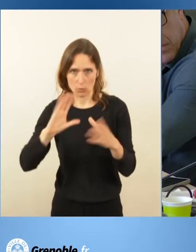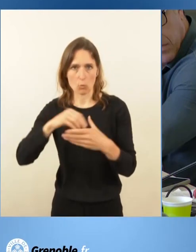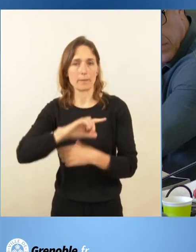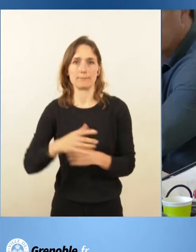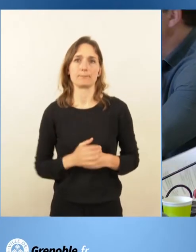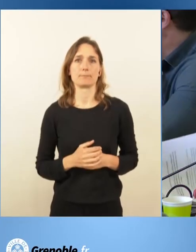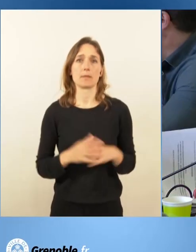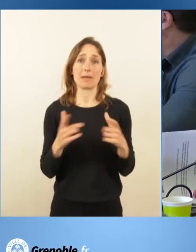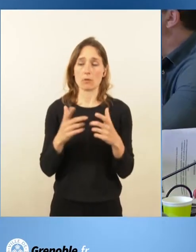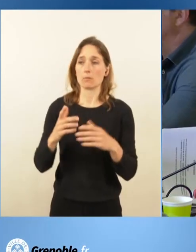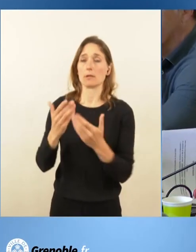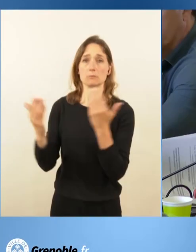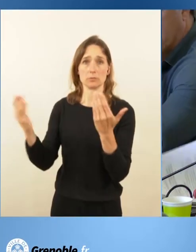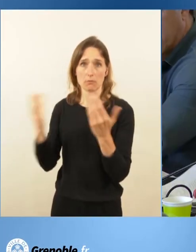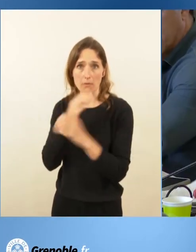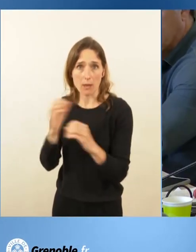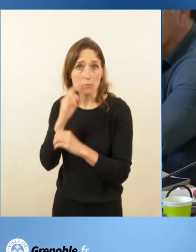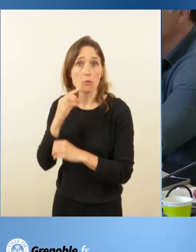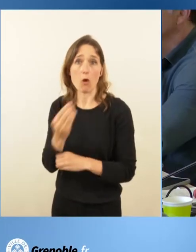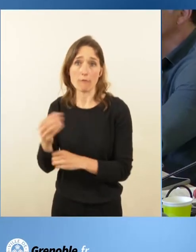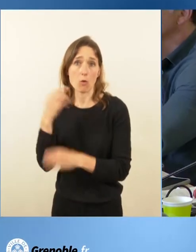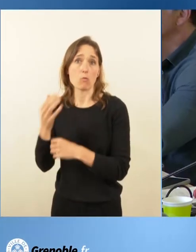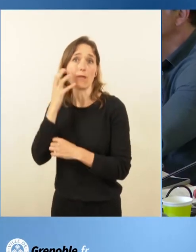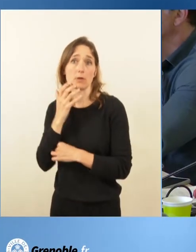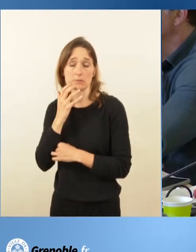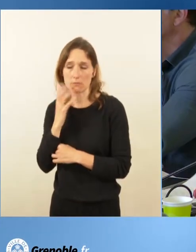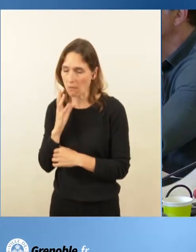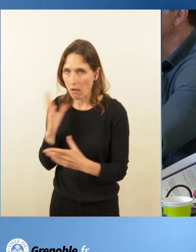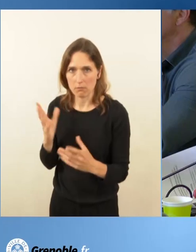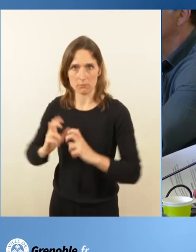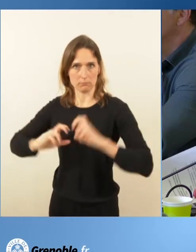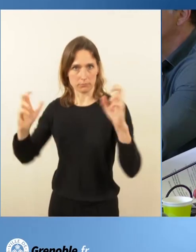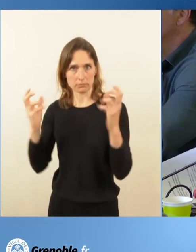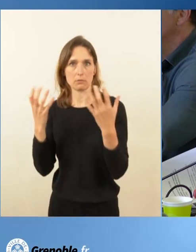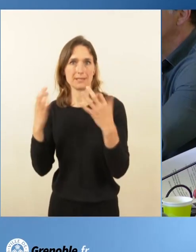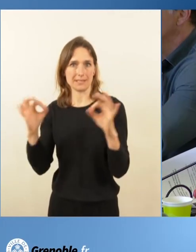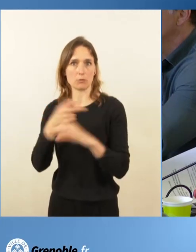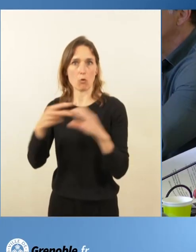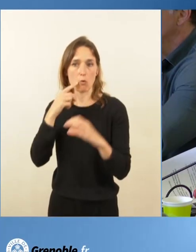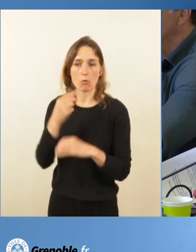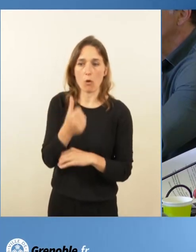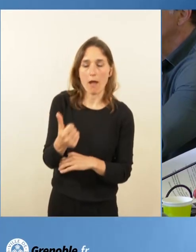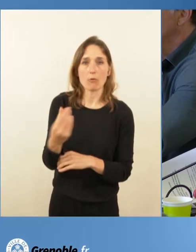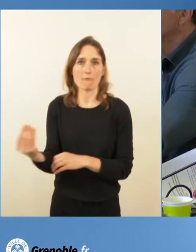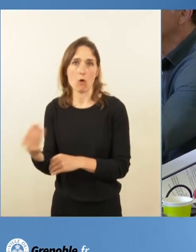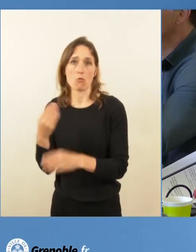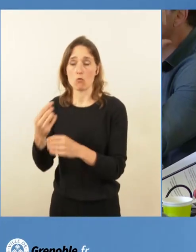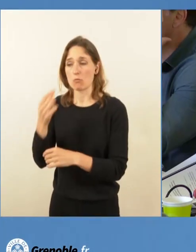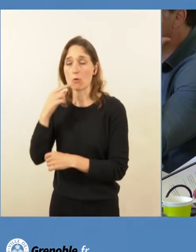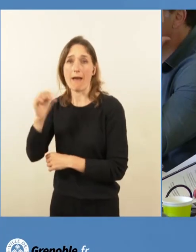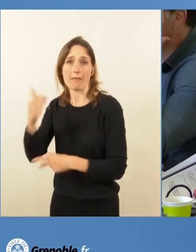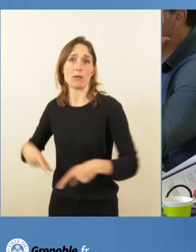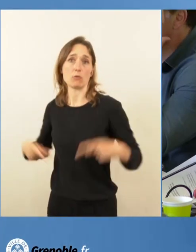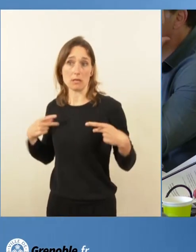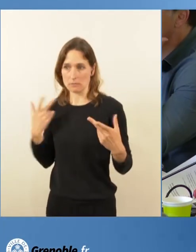gratuites pour les enfants et ado et qui deviennent désormais payantes jusqu'à 10 euros par enfant et par animation bref vous rendez une partie gratuite